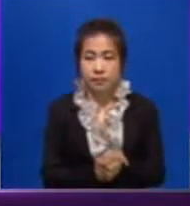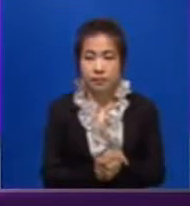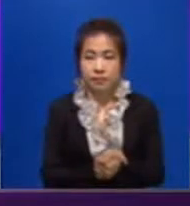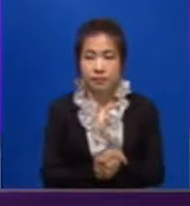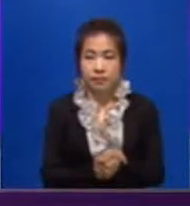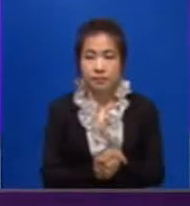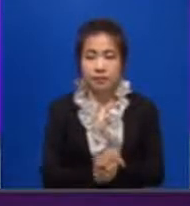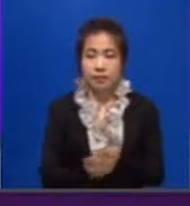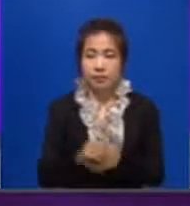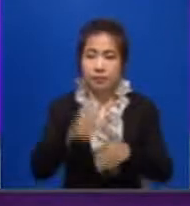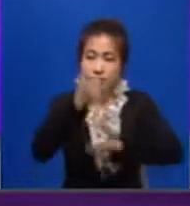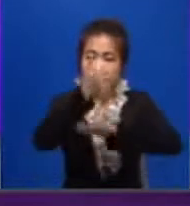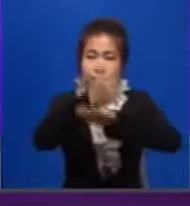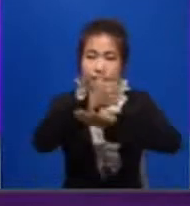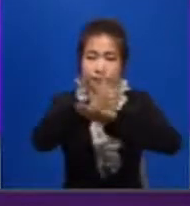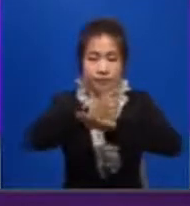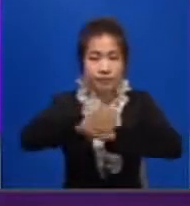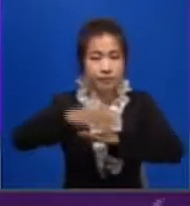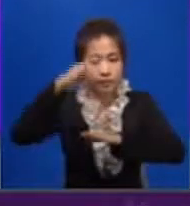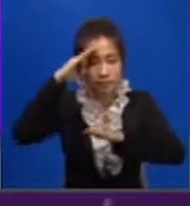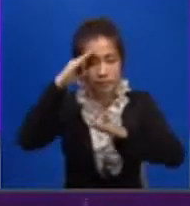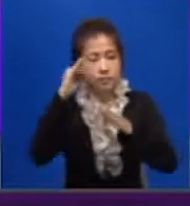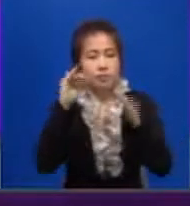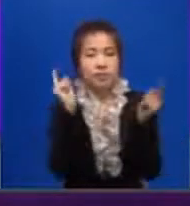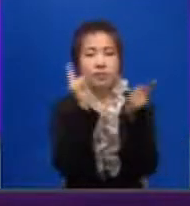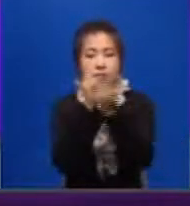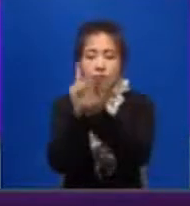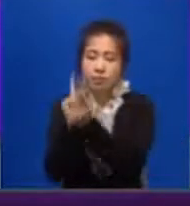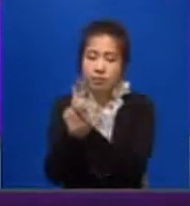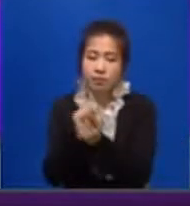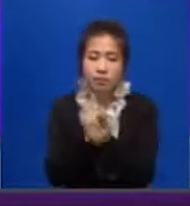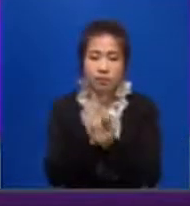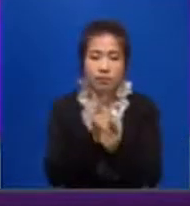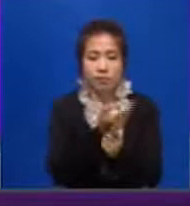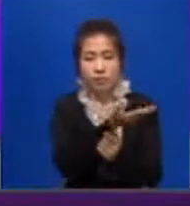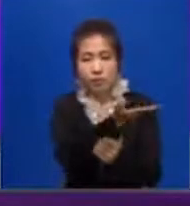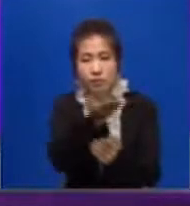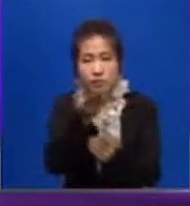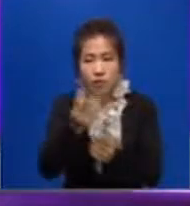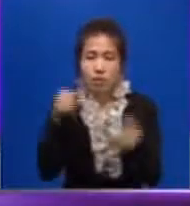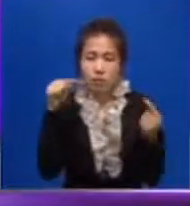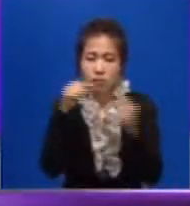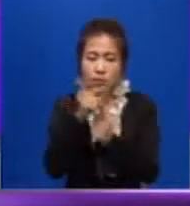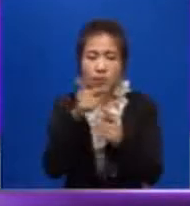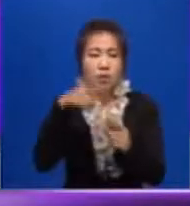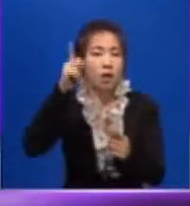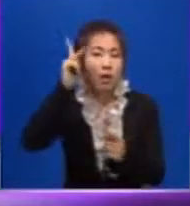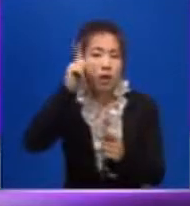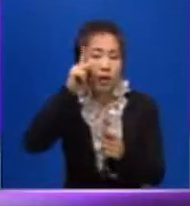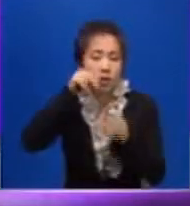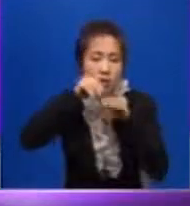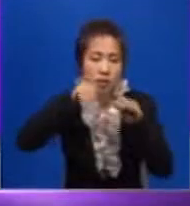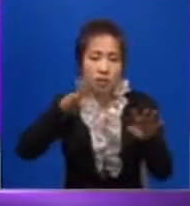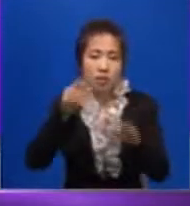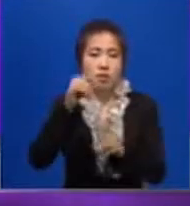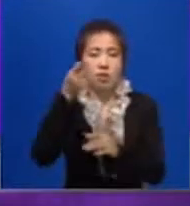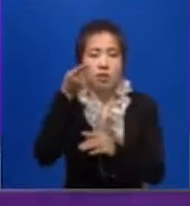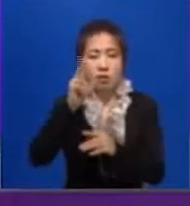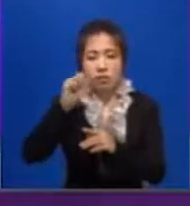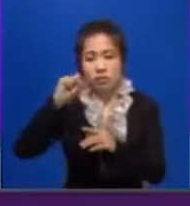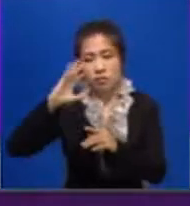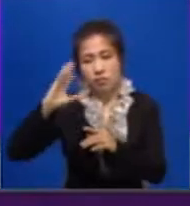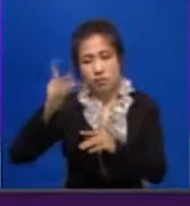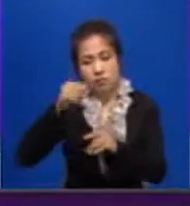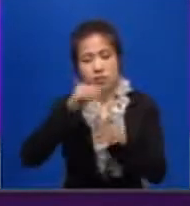แม่ทัพภาคที่ 4พบสื่อมวลชน 4จังหวัดชายแดนภาคใต้นะคะขอความร่วมมือการนำเสนอข่าวหล้าประกาศคสชเพื่อให้เกิดความ